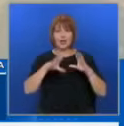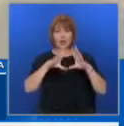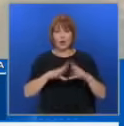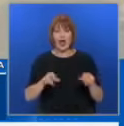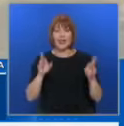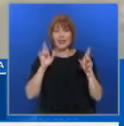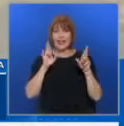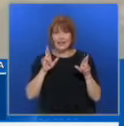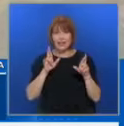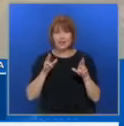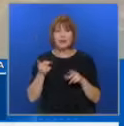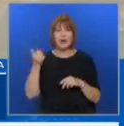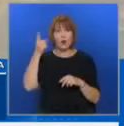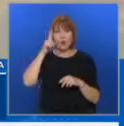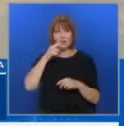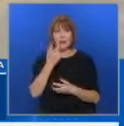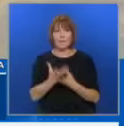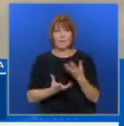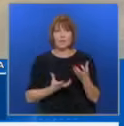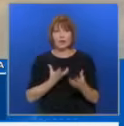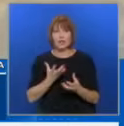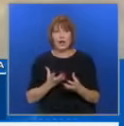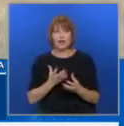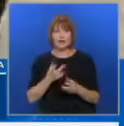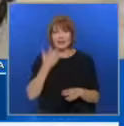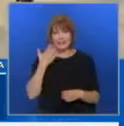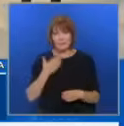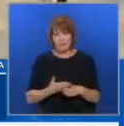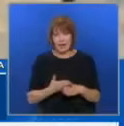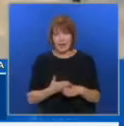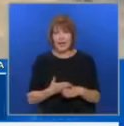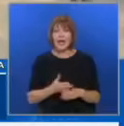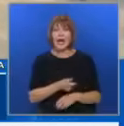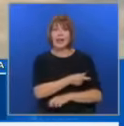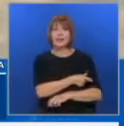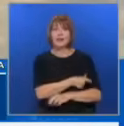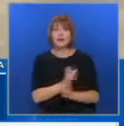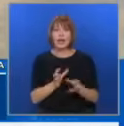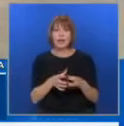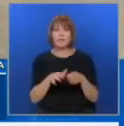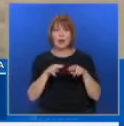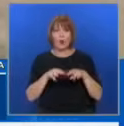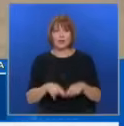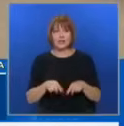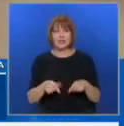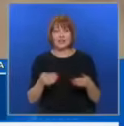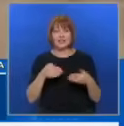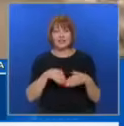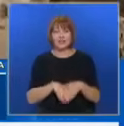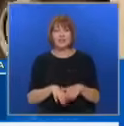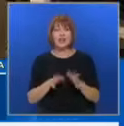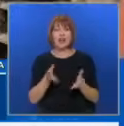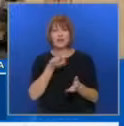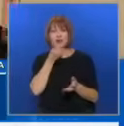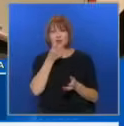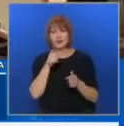е окончателно утре пожарът да бъде локализиран. Дежурни екипи остават и тази вечер, но какво се случи тук днес да видим